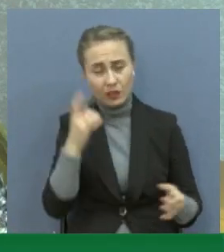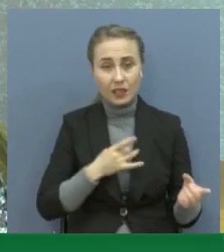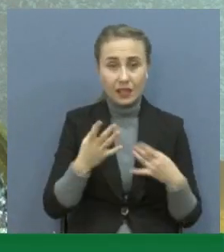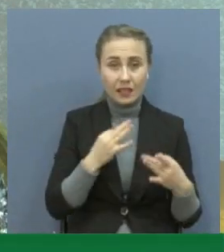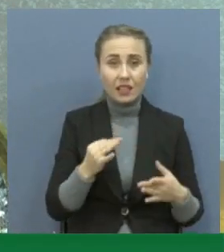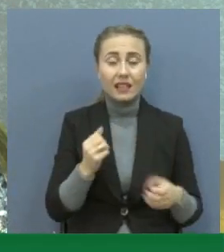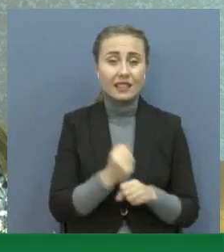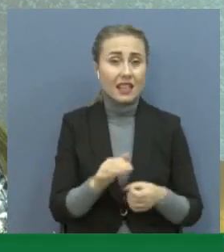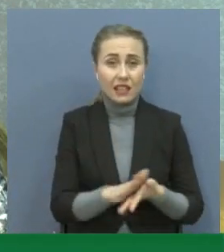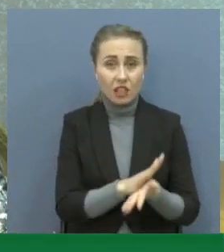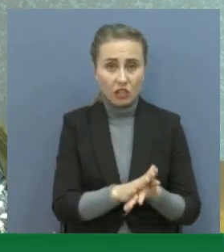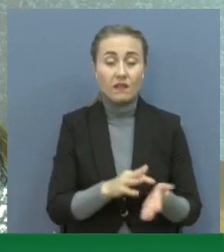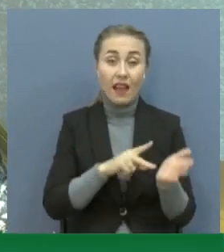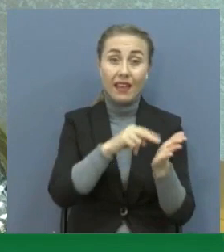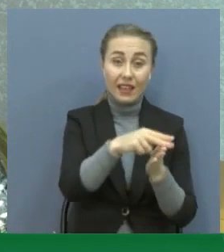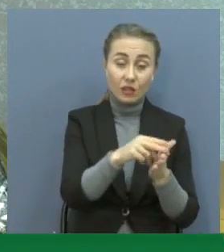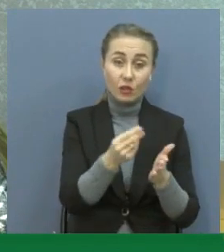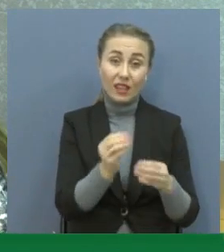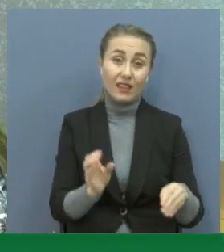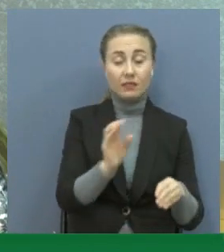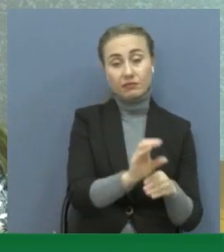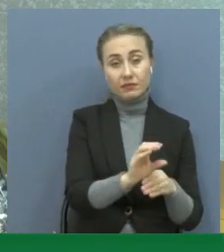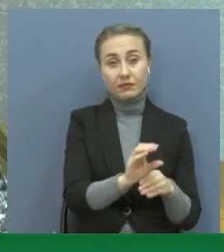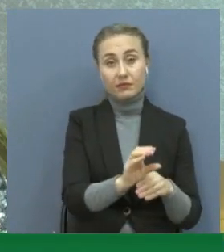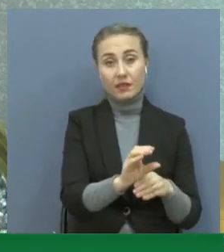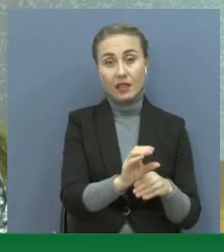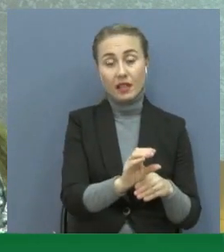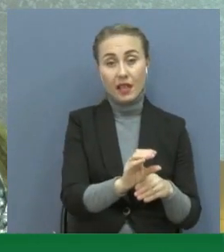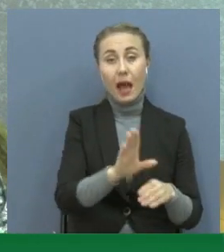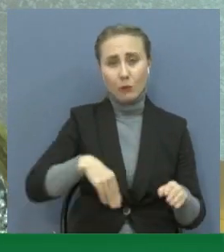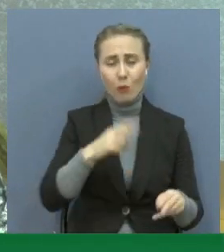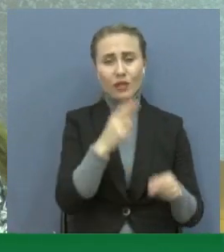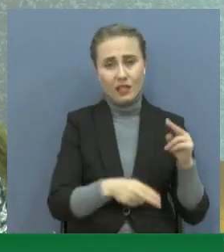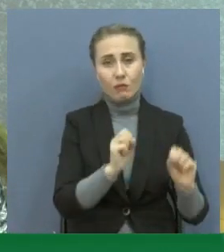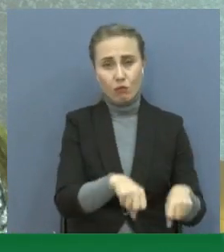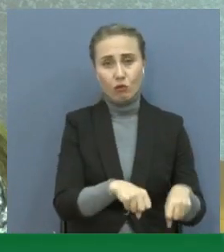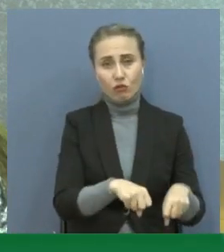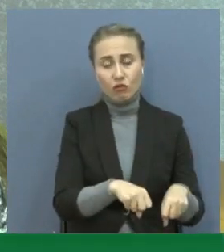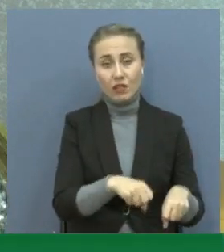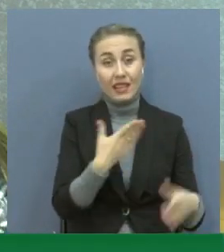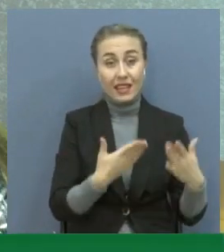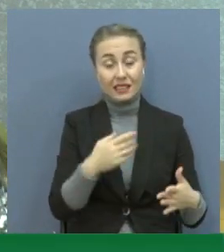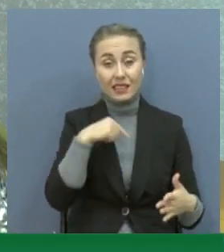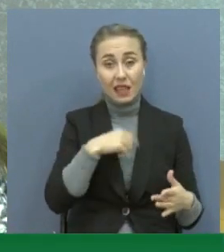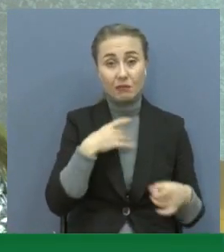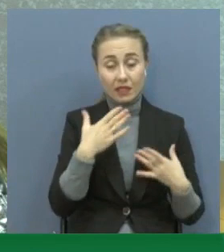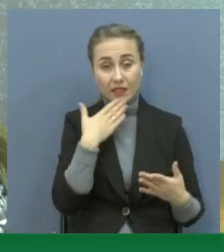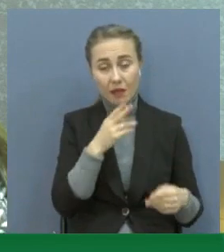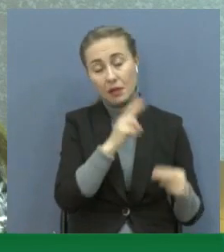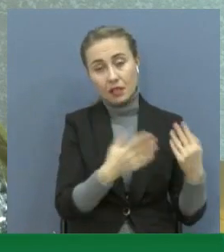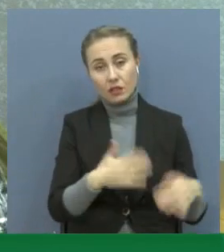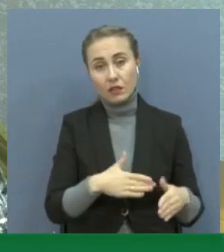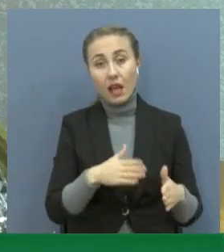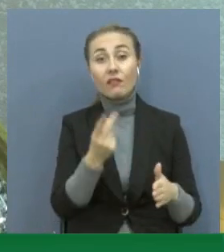когда делать нечего, человек начинает играть, потом прекратить. Вот если нет внешнего фактора, он прекращает.